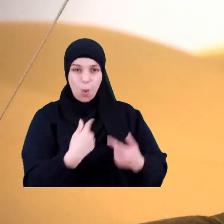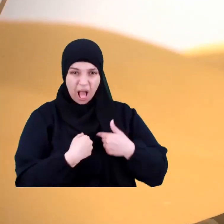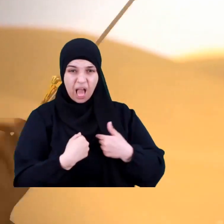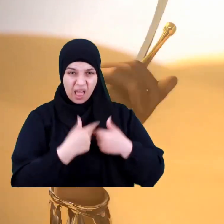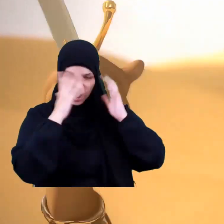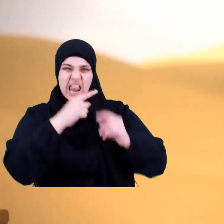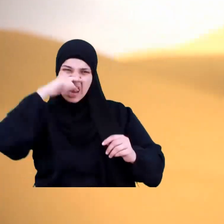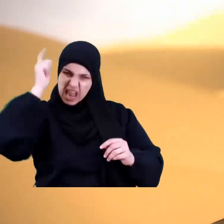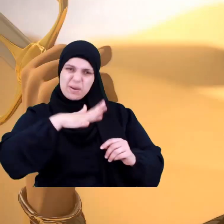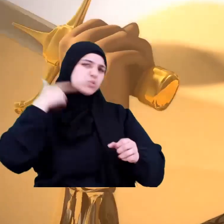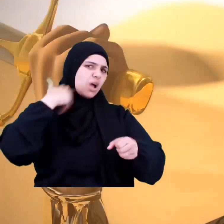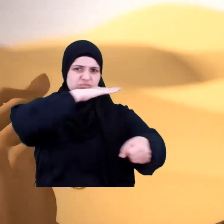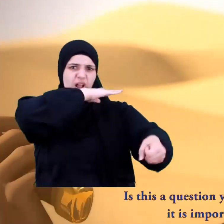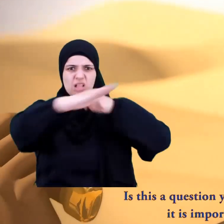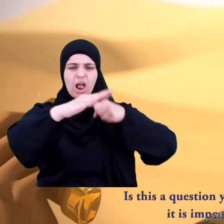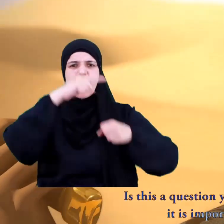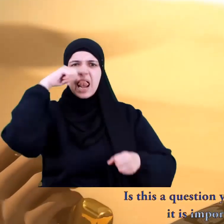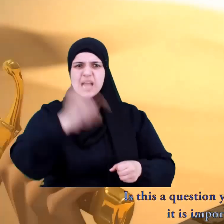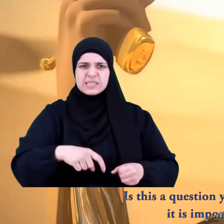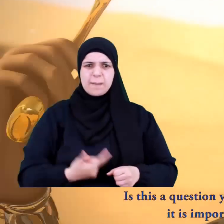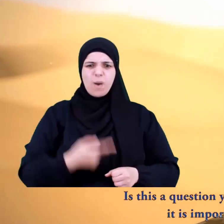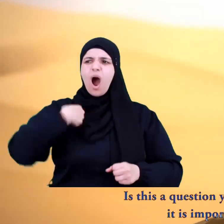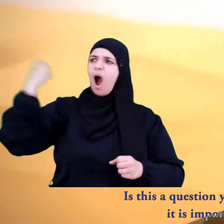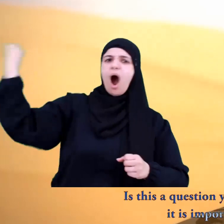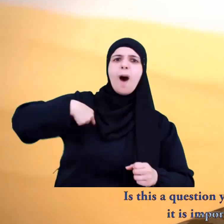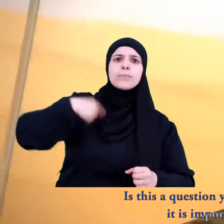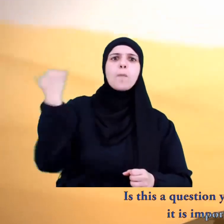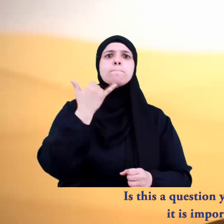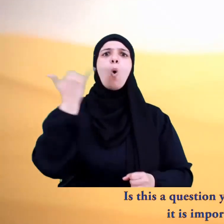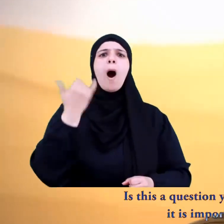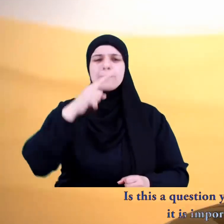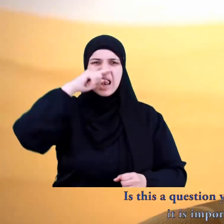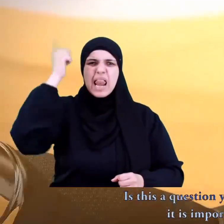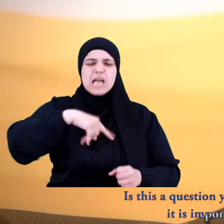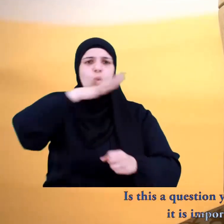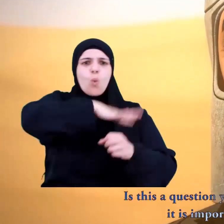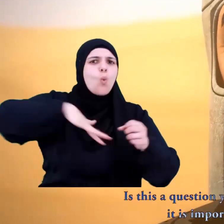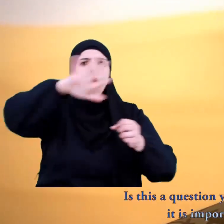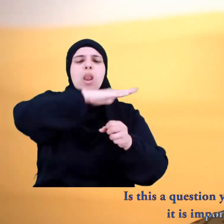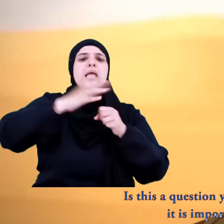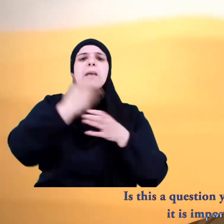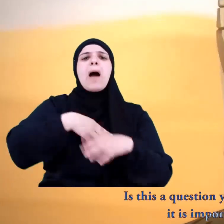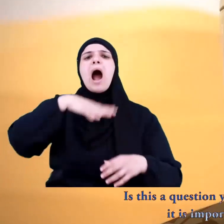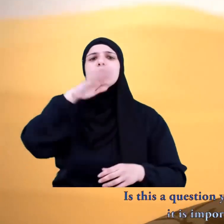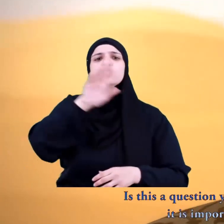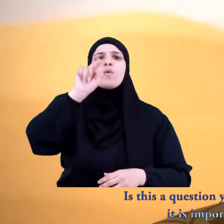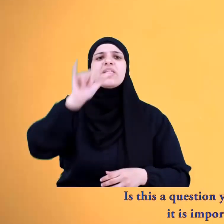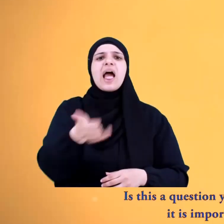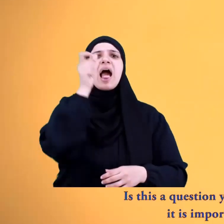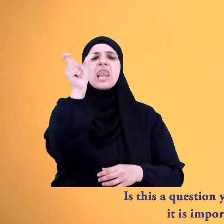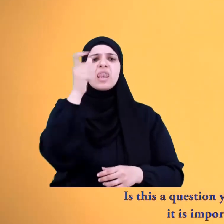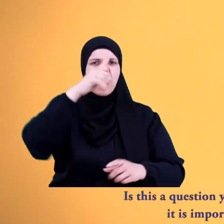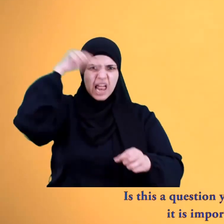سؤال؟ بالطبع نريد رأسك، فهو أمر مهم بالنسبة لأبي سفيان